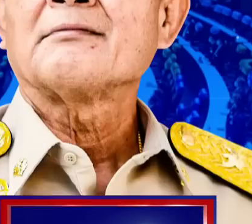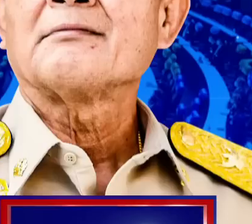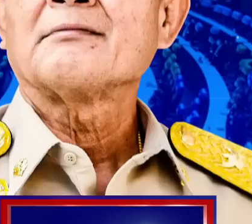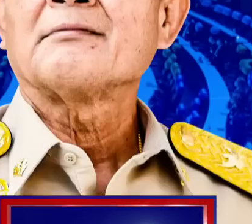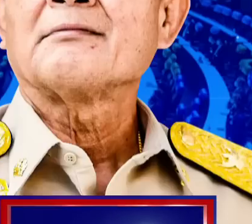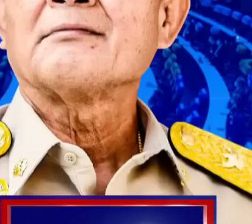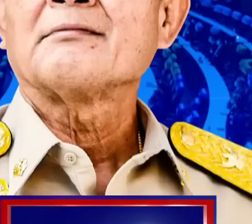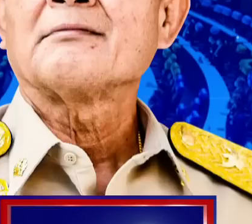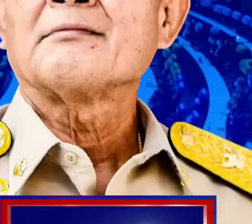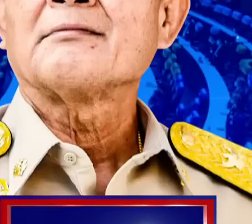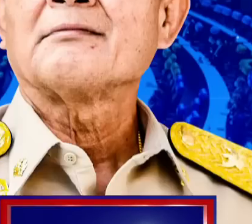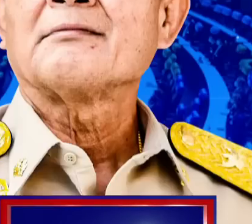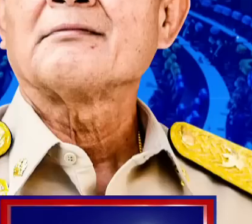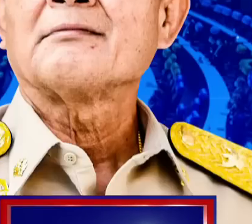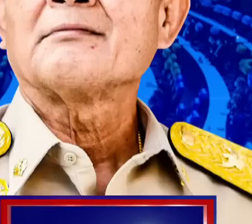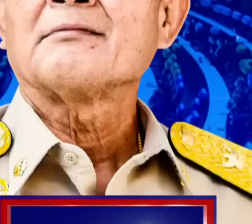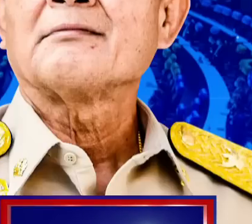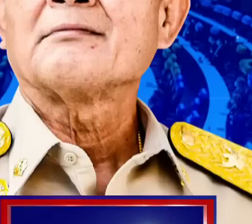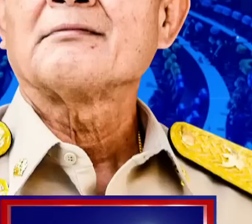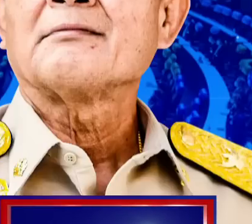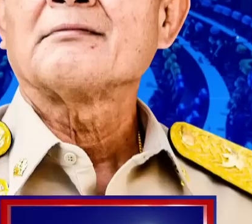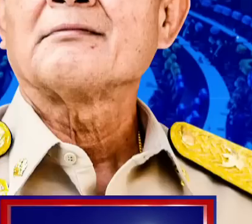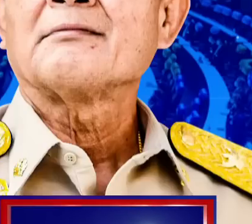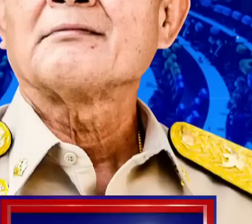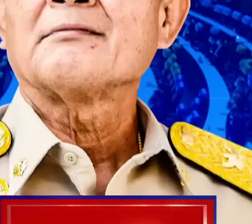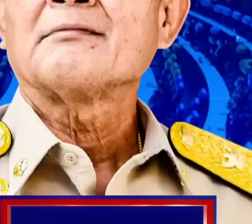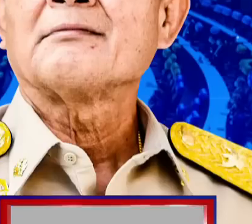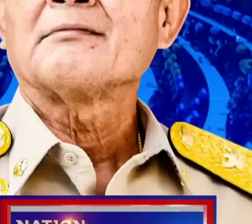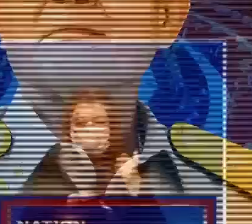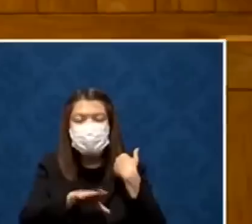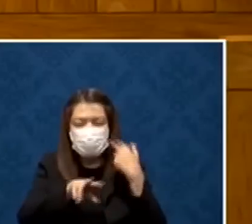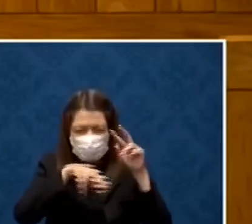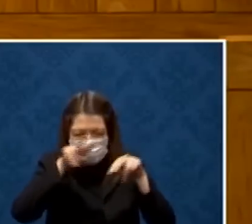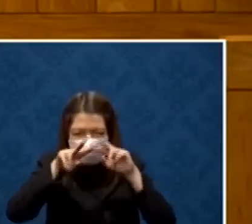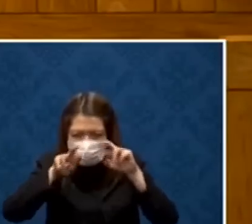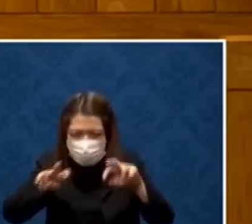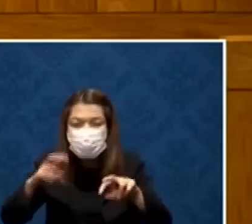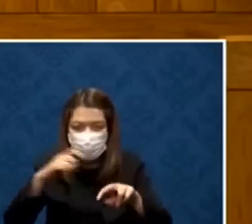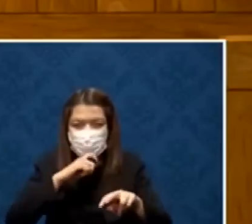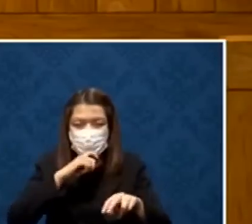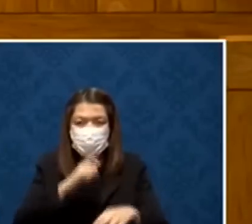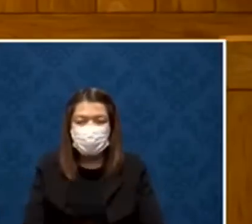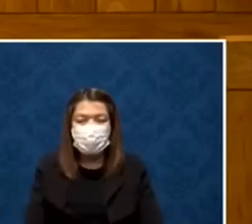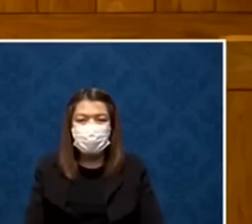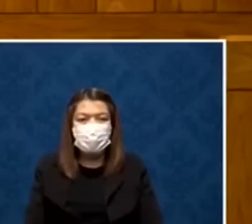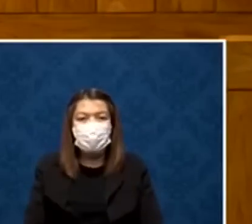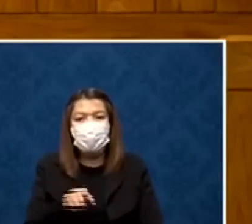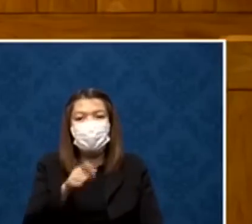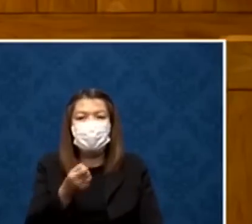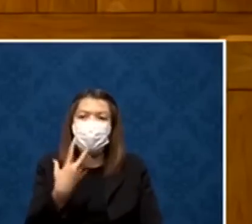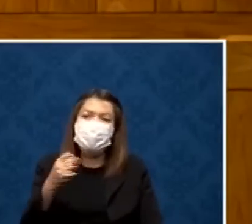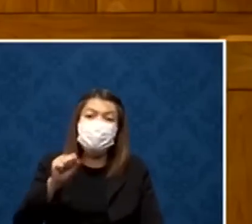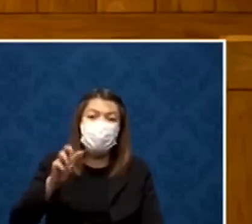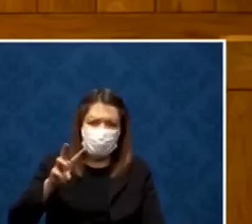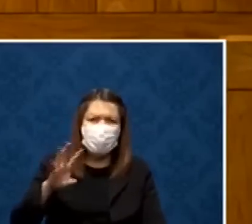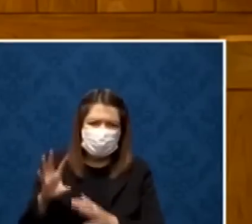อกประยุทธ ์ พลเอกประยุทธ์ก็จะเลยจะต้องเหลือเฉพาะองครักษ์ที่จะต้องพิทักษ์ในสภาวันนี้คือคนที่ประกา